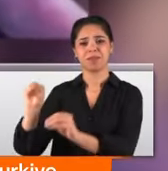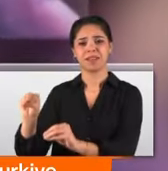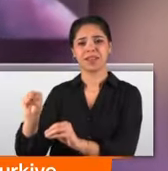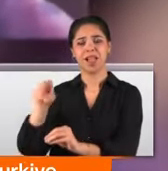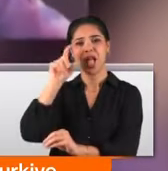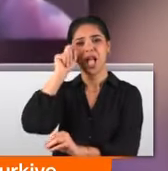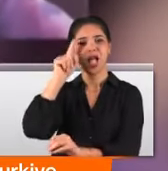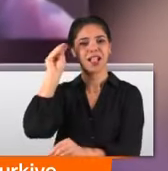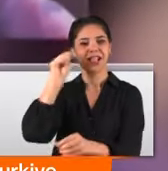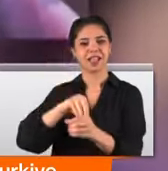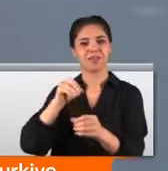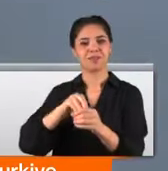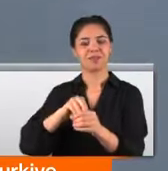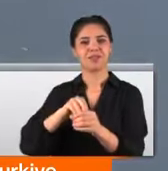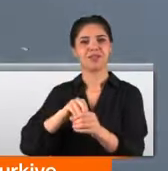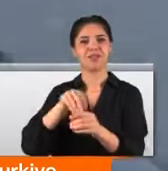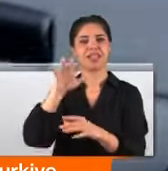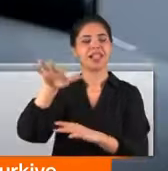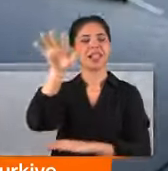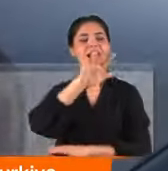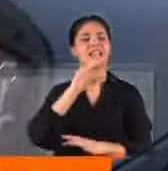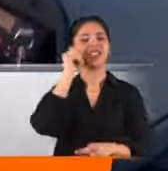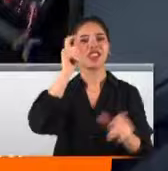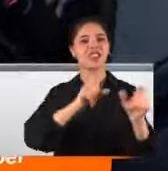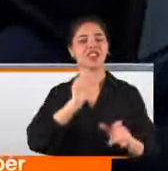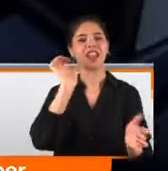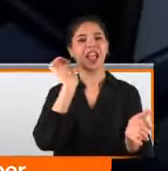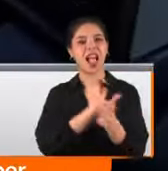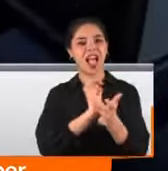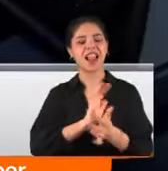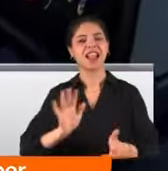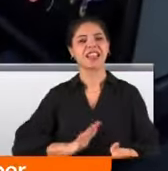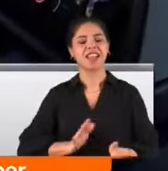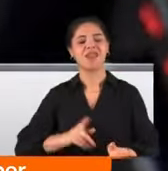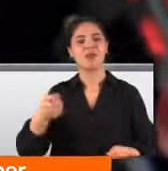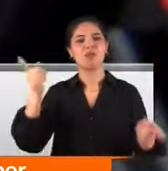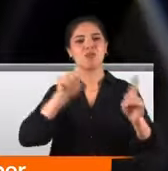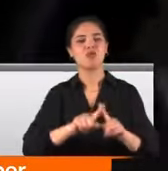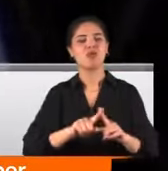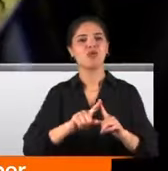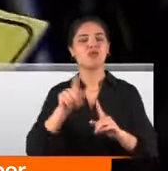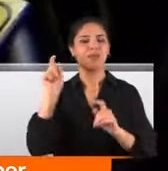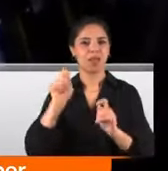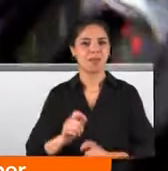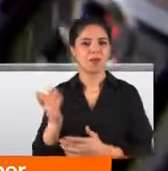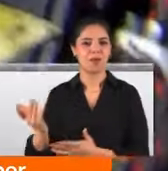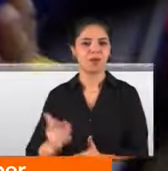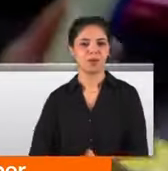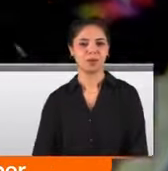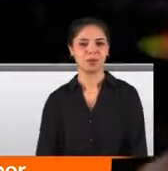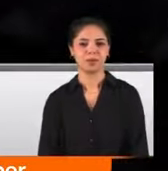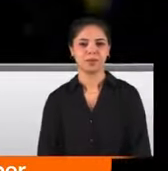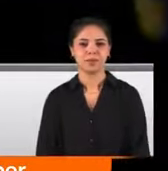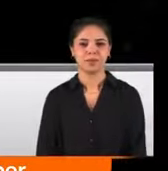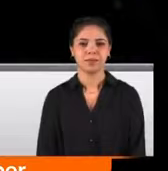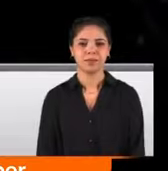hasret çekenler arasında köprü oluyor. Aileleri evlatlarına, sevenleri birbirine kavuşturuyor. Nefes duyuyor musun bizi? Özledin